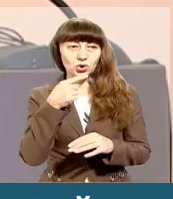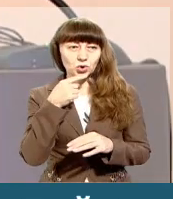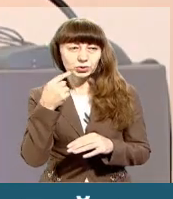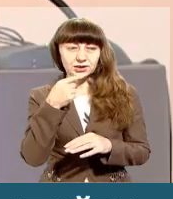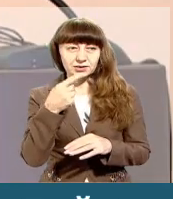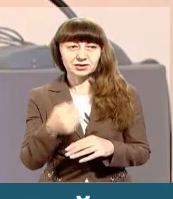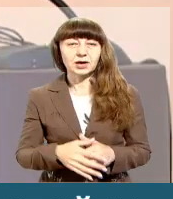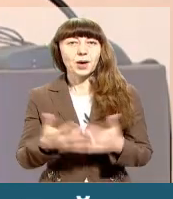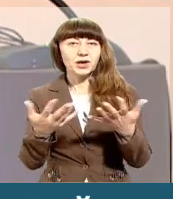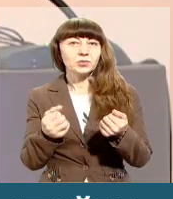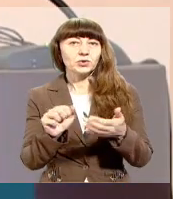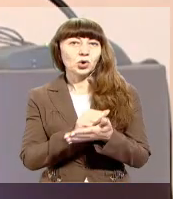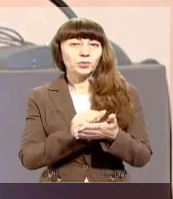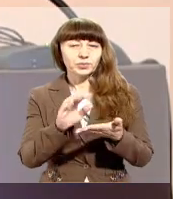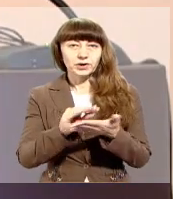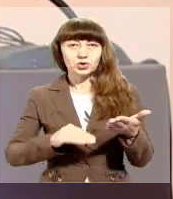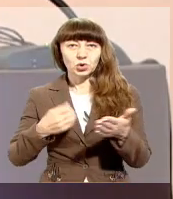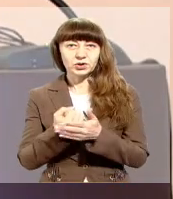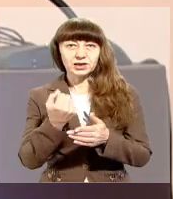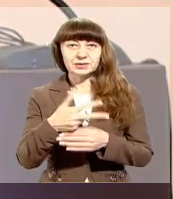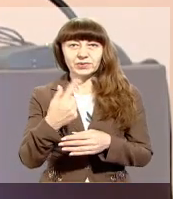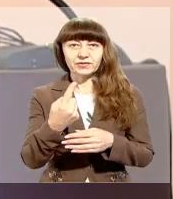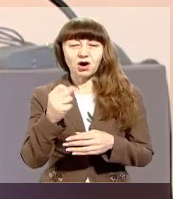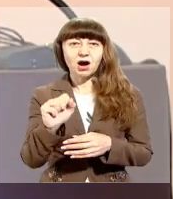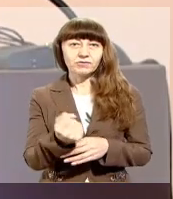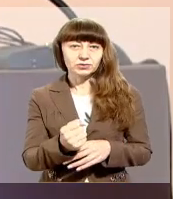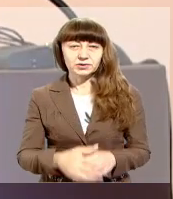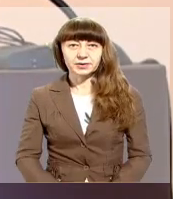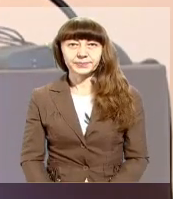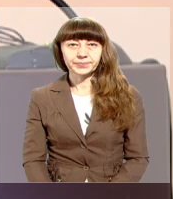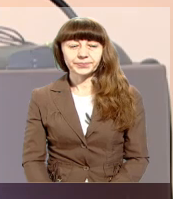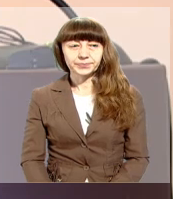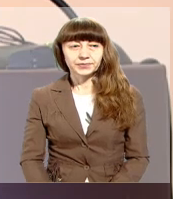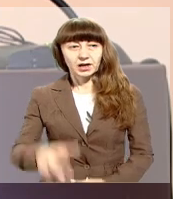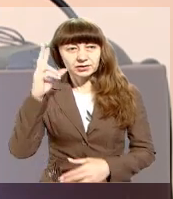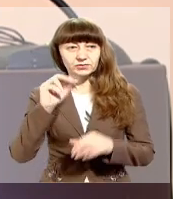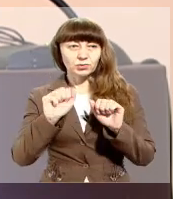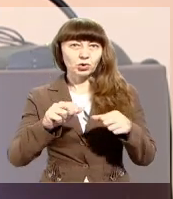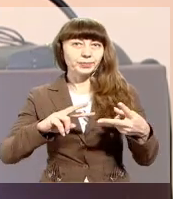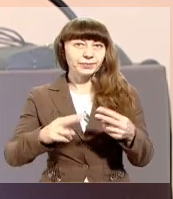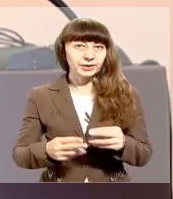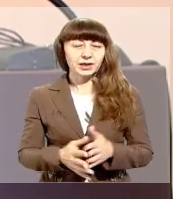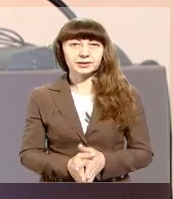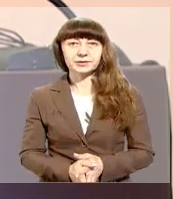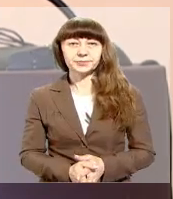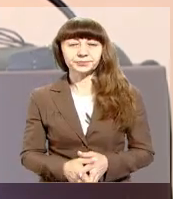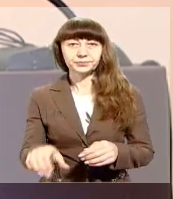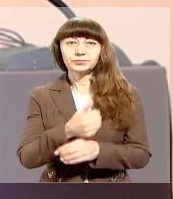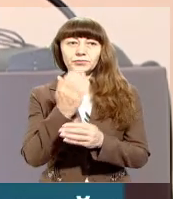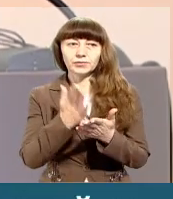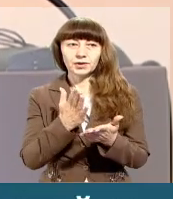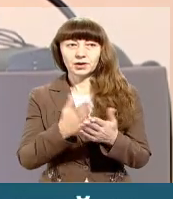Обеспечение безопасности детей. Білім беру жүйесінің басым бағыты балалардың қауіпсіздігін қамтамасыз ету. Қалалық білім беру